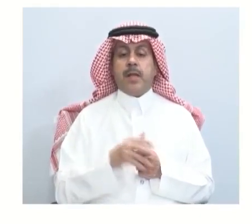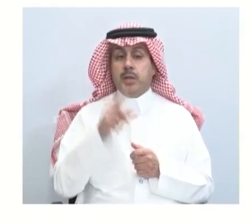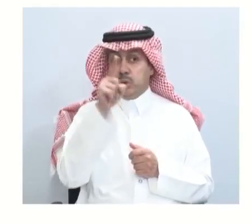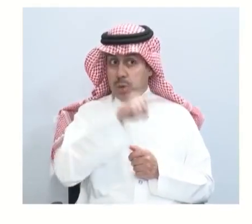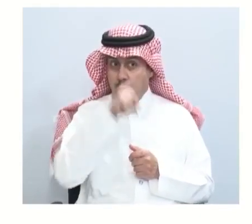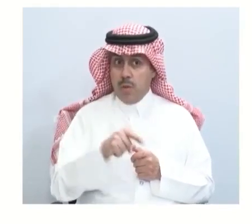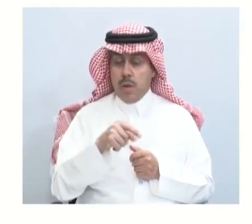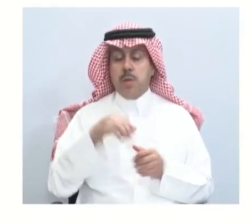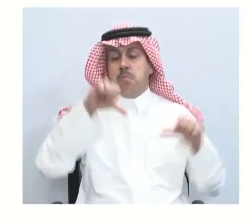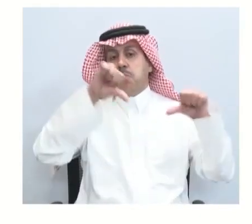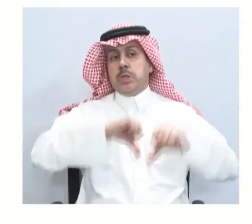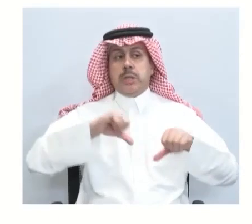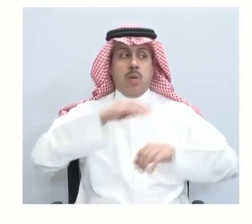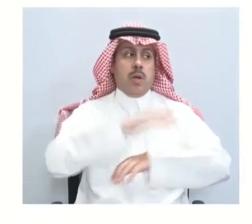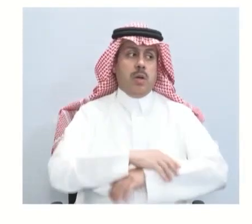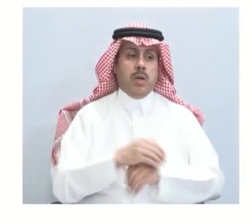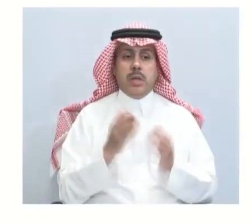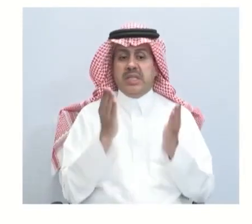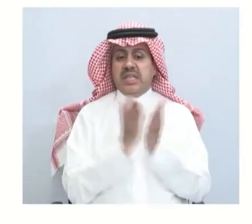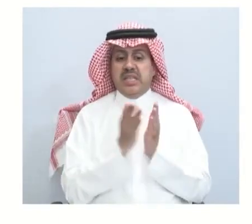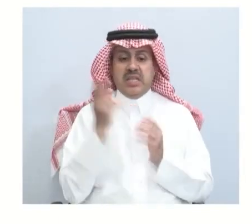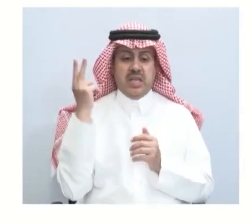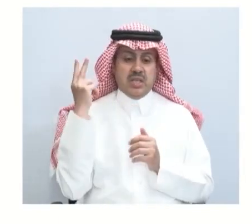اليوم هو الدرس الثاني في صفحه